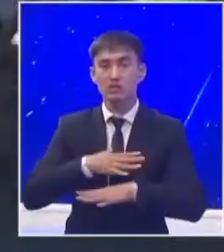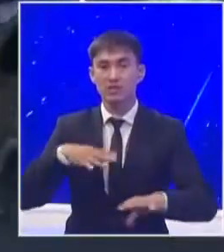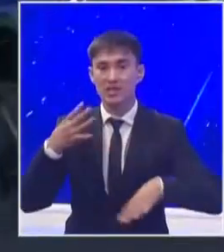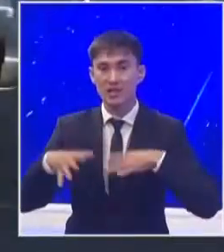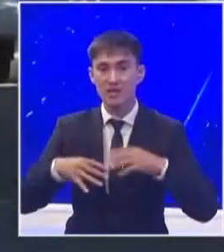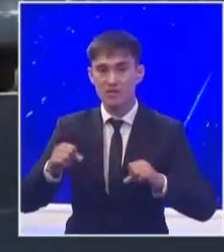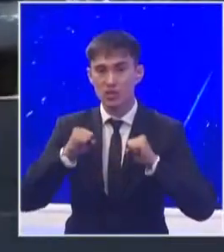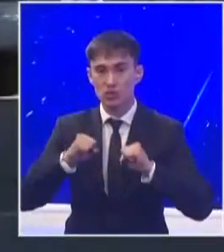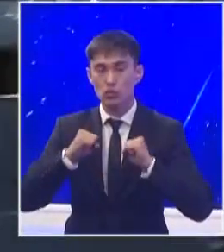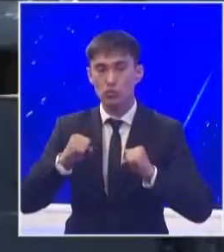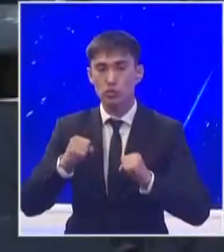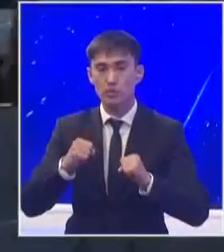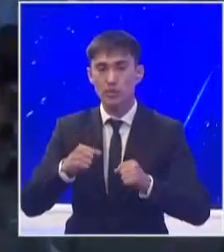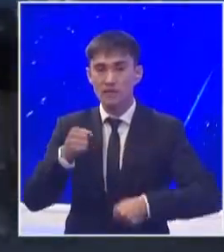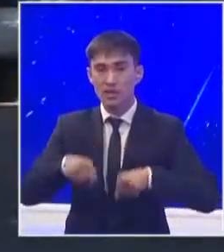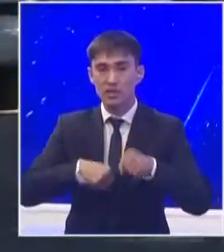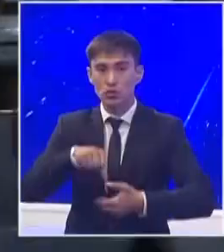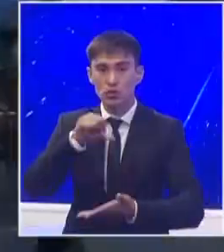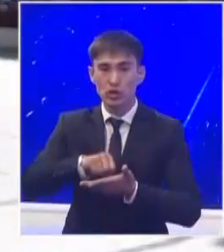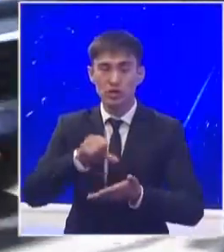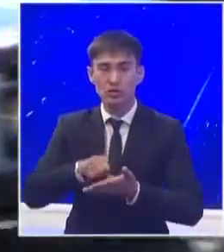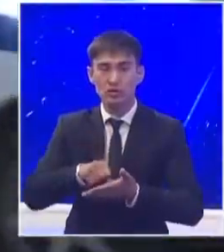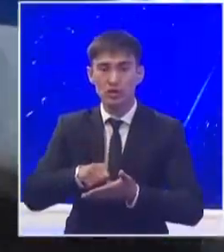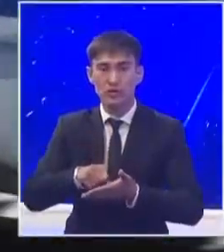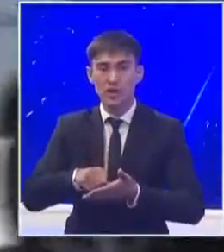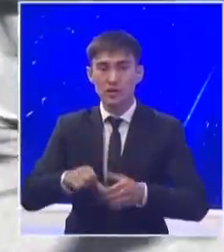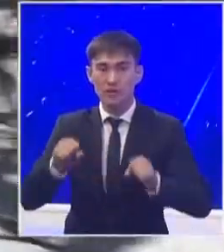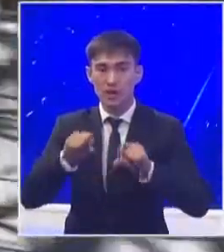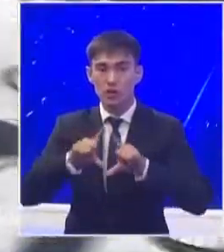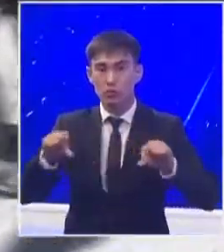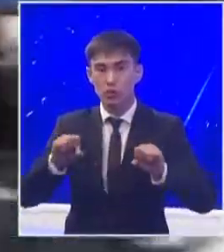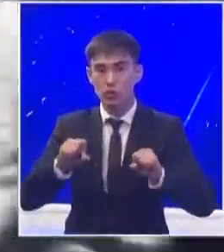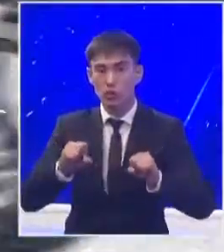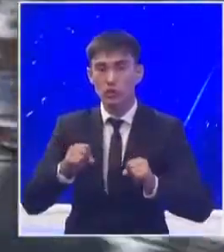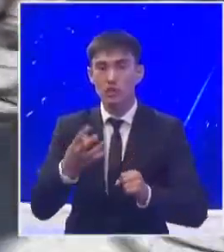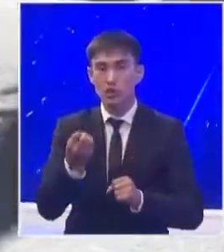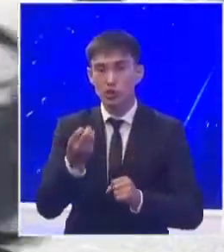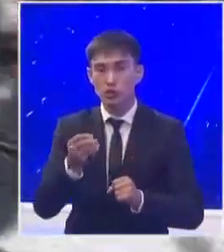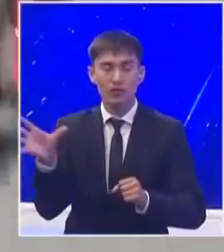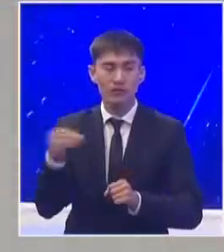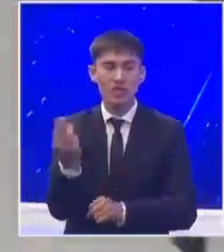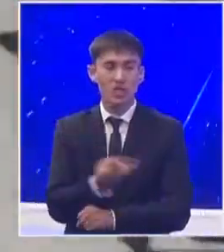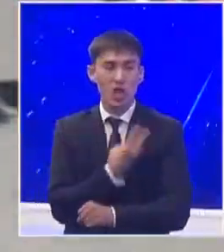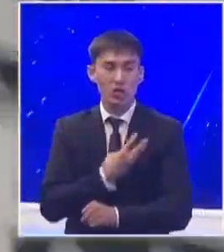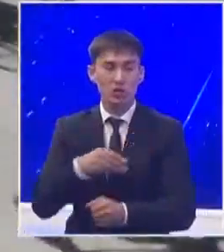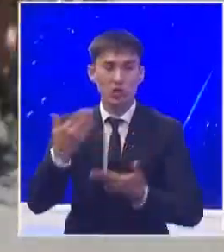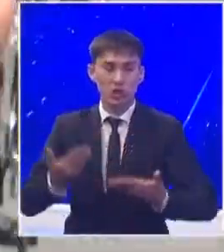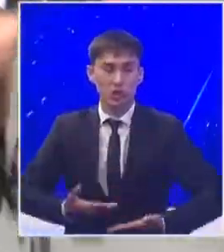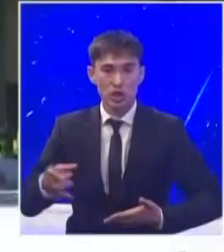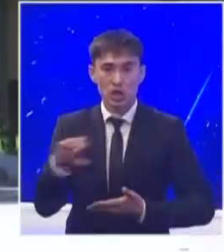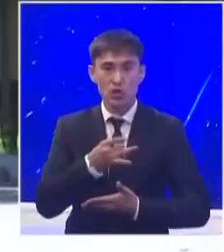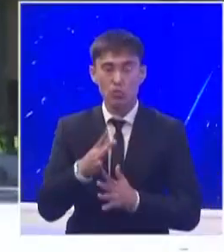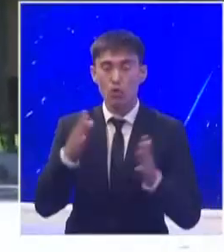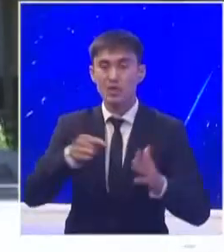В велозаезде приняли участие не только воспитанники отделения по велоспорту районной спортивной школы, но и все желающие жители района